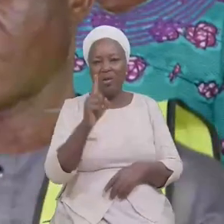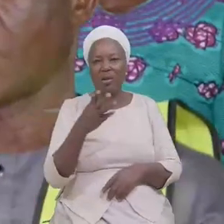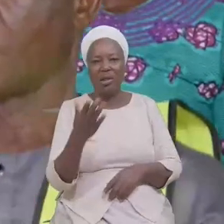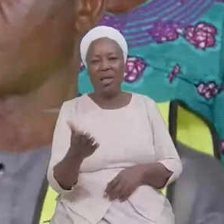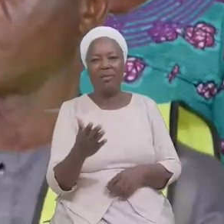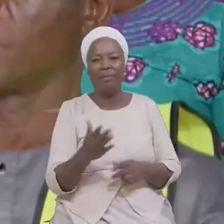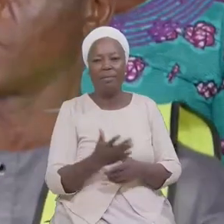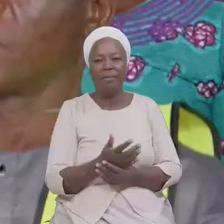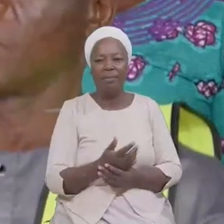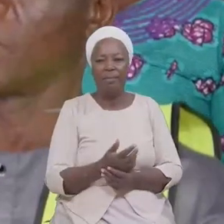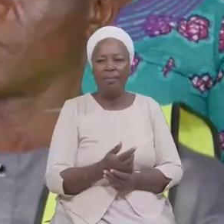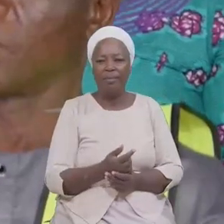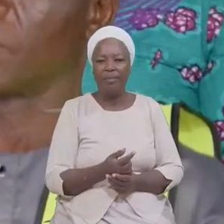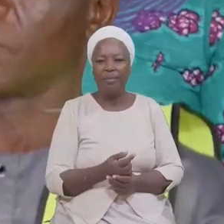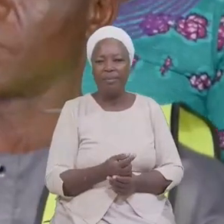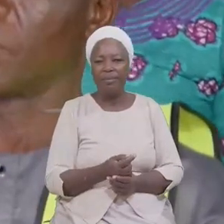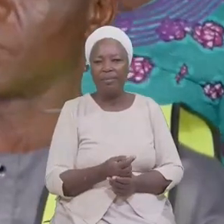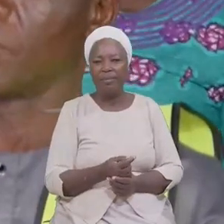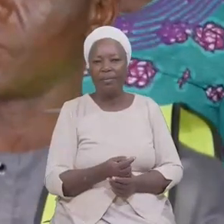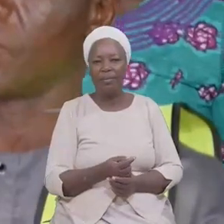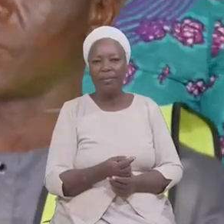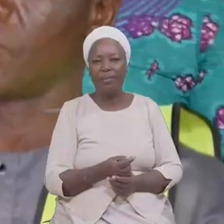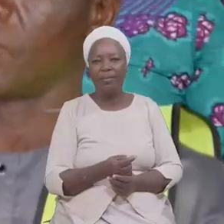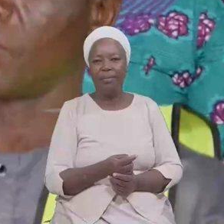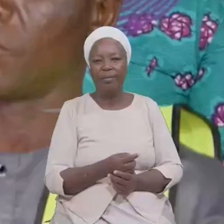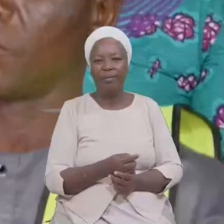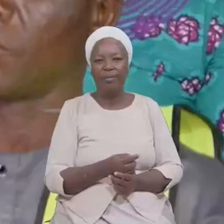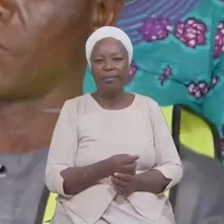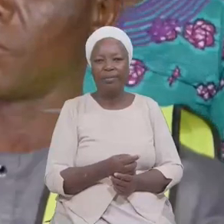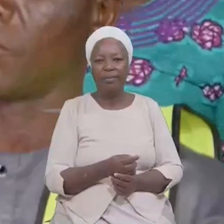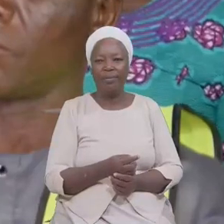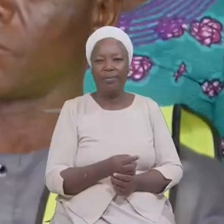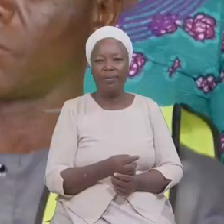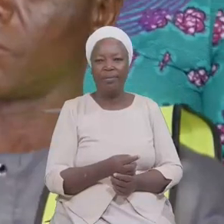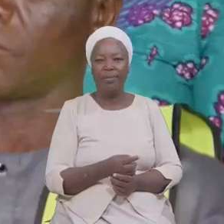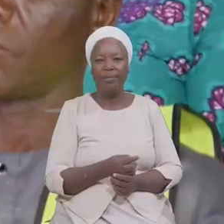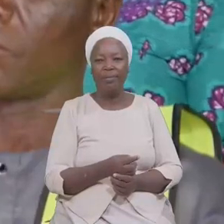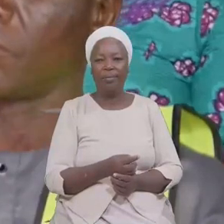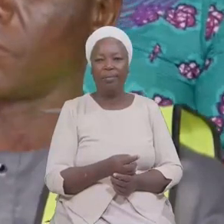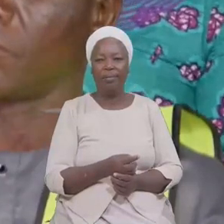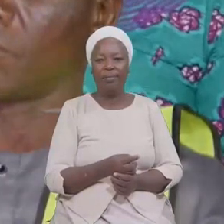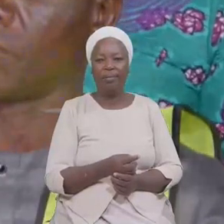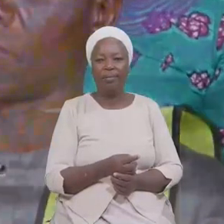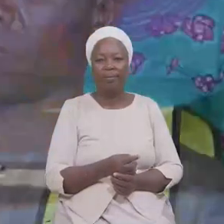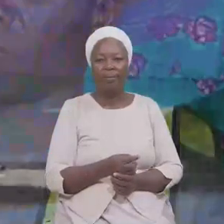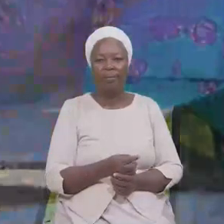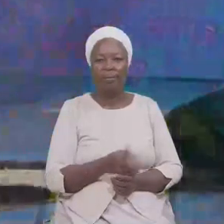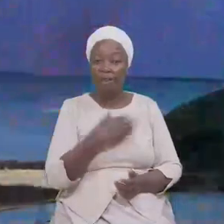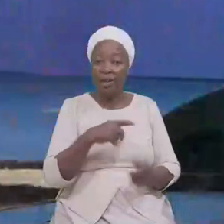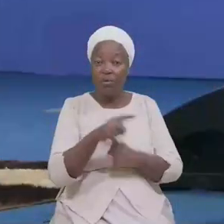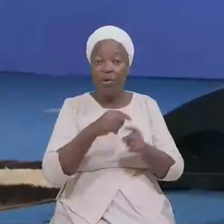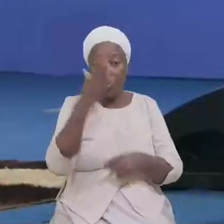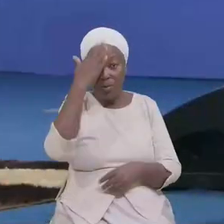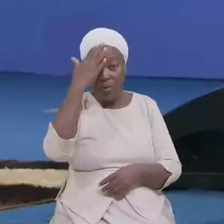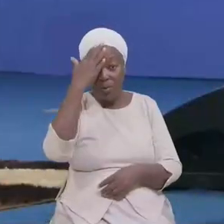sang préfigurait Christ, l'agneau de Dieu, et ils ne pouvaient pas entrer, toucher qui que ce soit dans ces maisons. Et quand tu reconnais